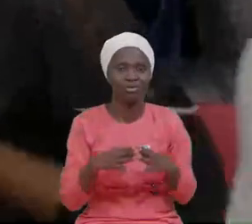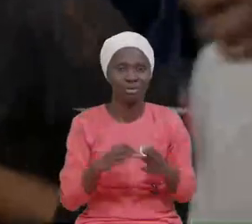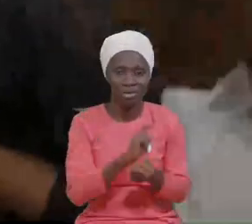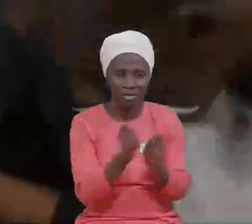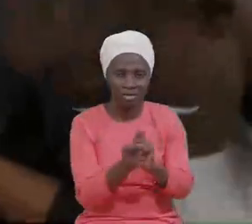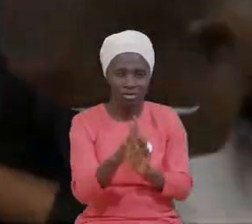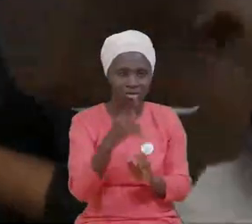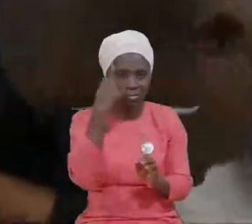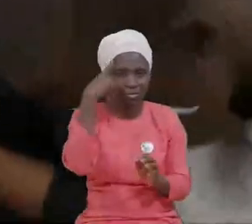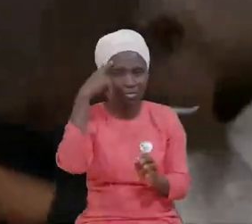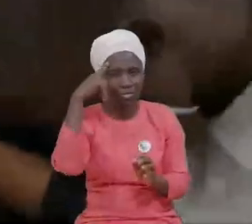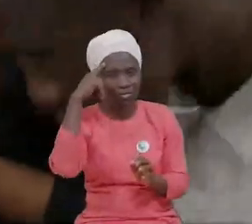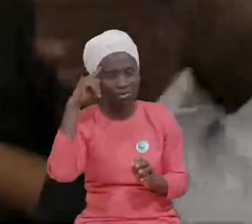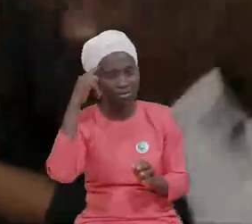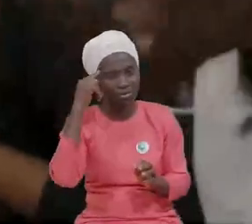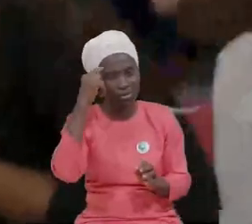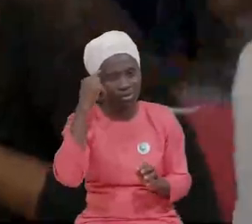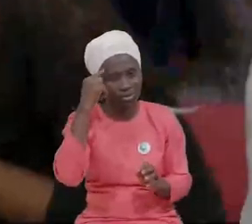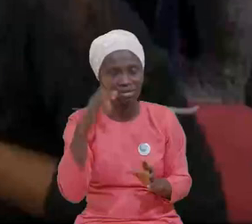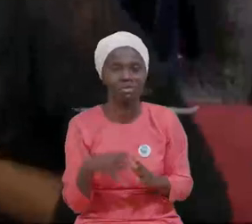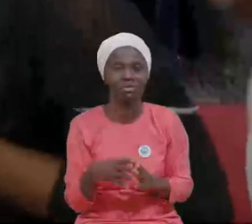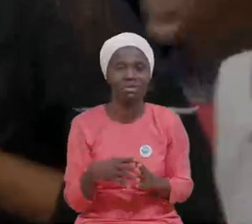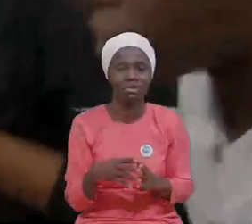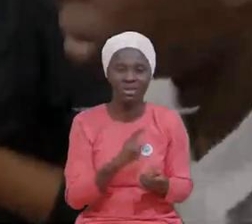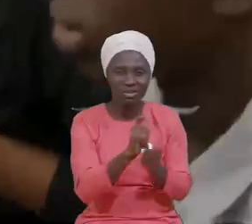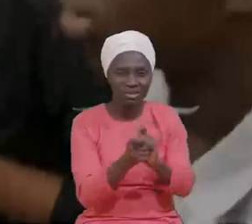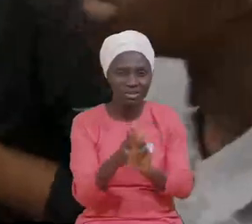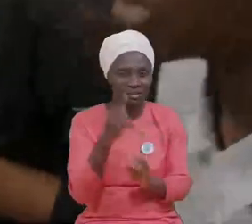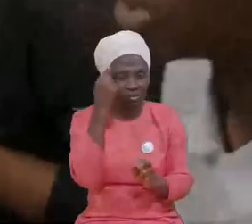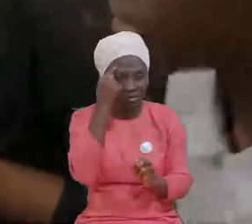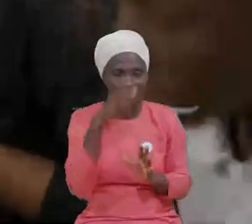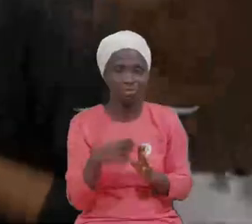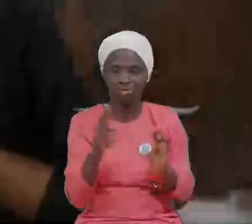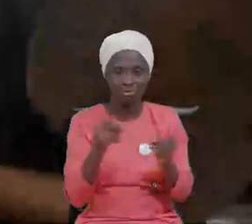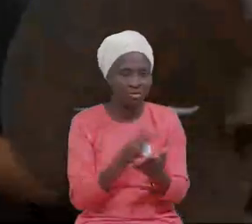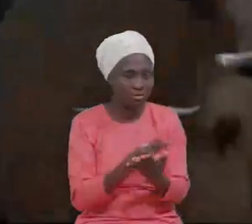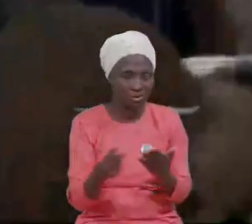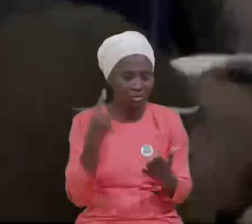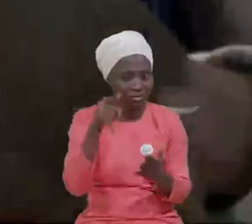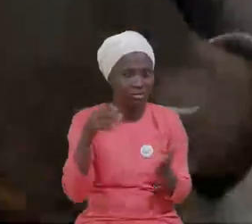Change ta réflexion. Change tes pensées. Plus d'échecs.